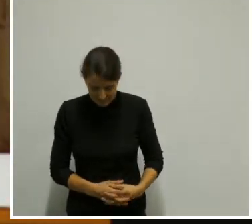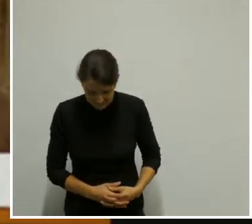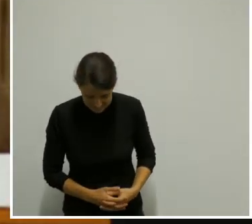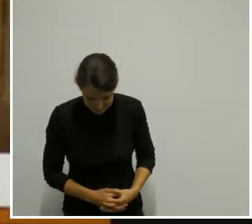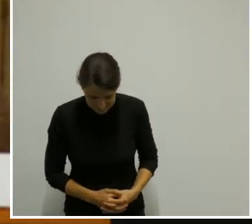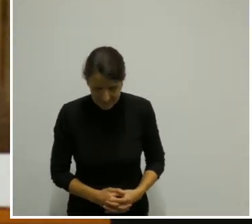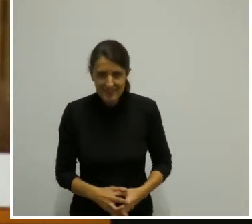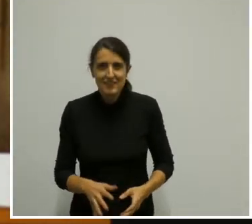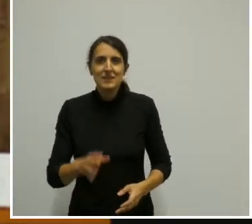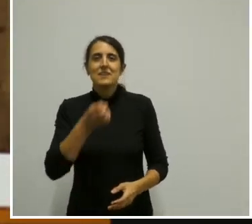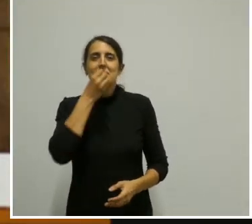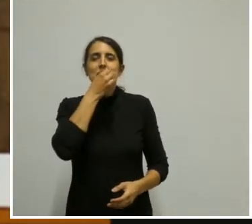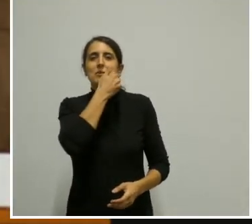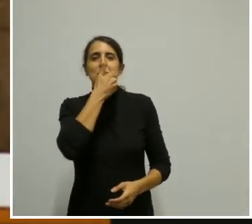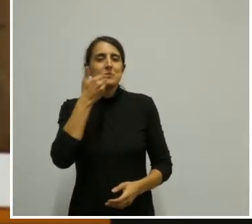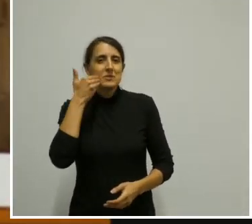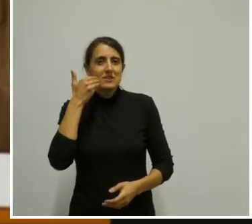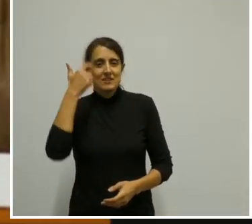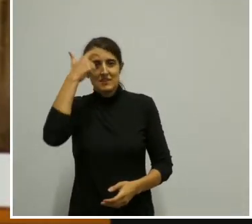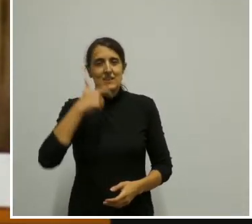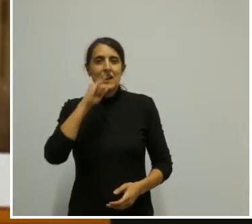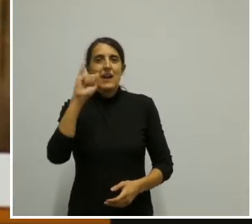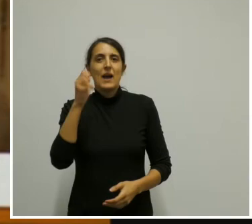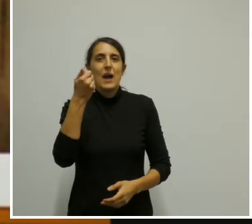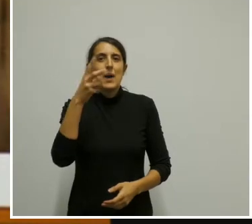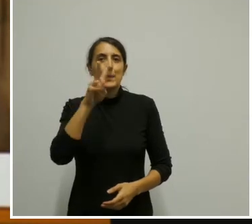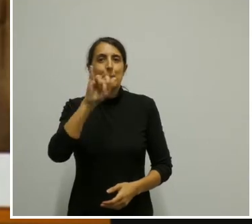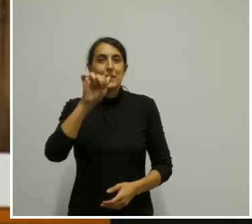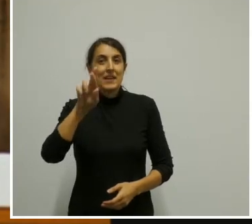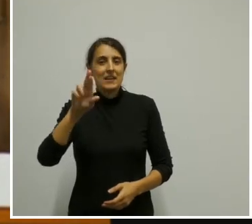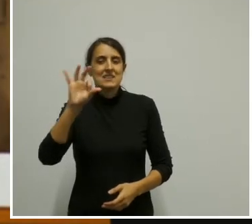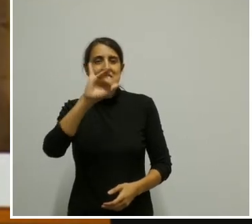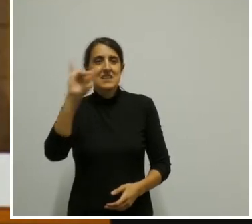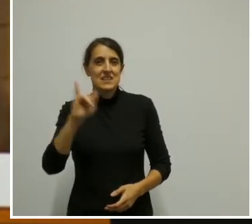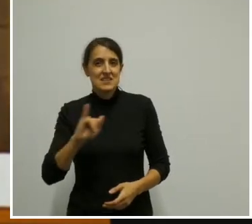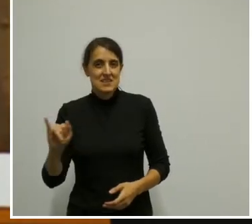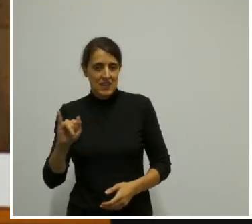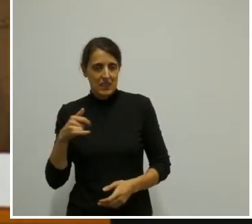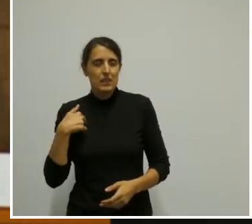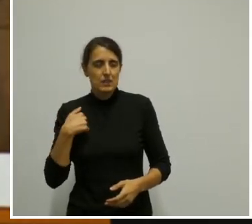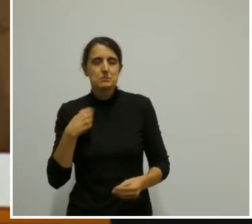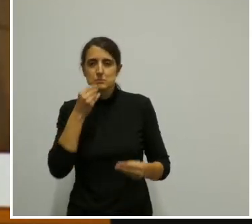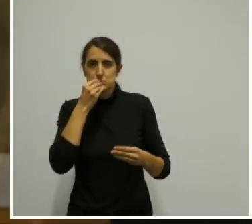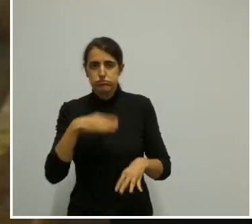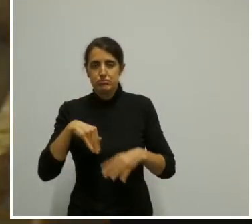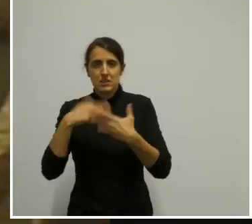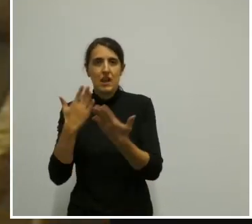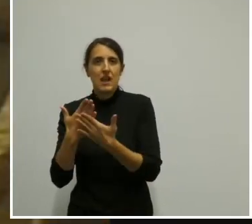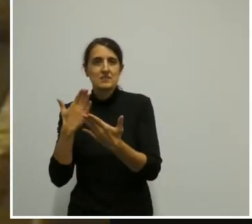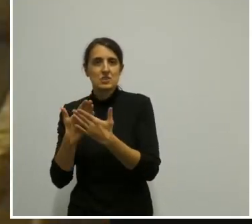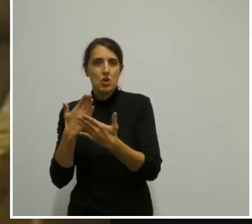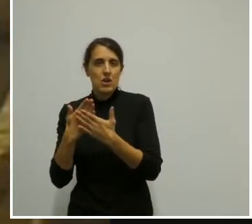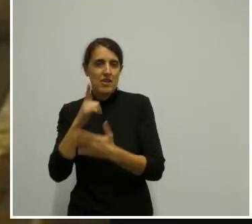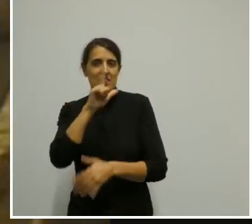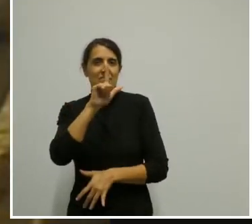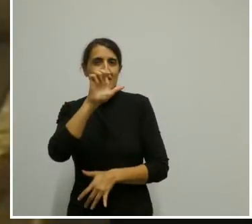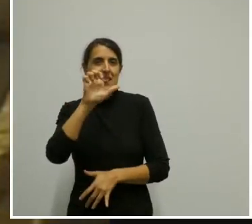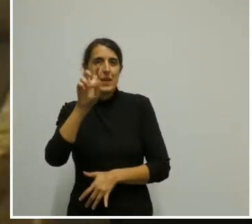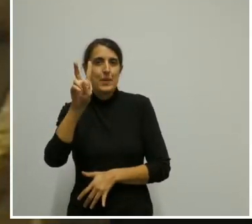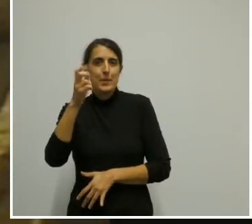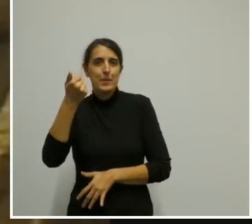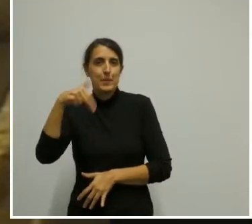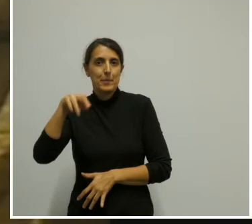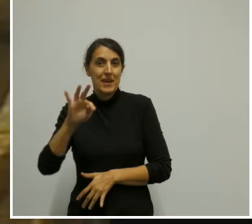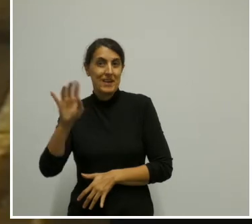Hola, bona tarda. Jo sóc el Javier Sánchez i parlo en nom de la Arenal de Llevant i de l'Escola Arenal de Llevant, per delegació